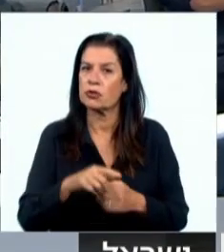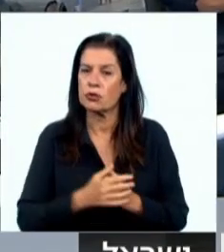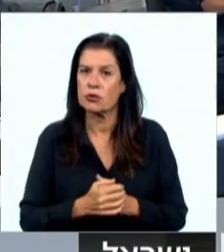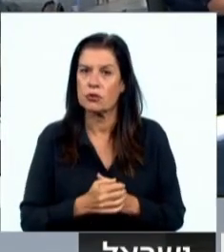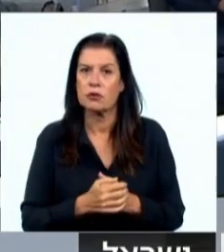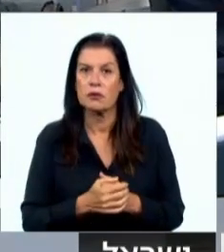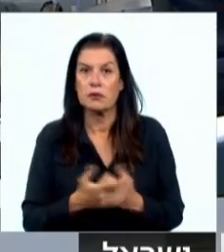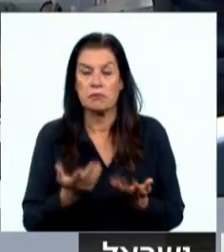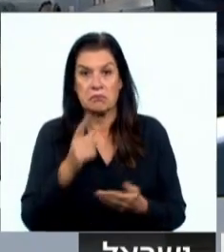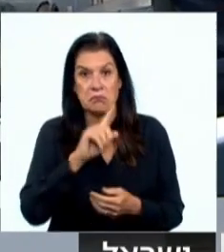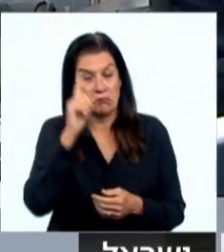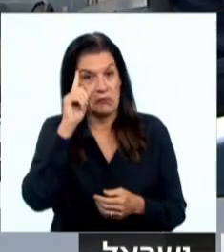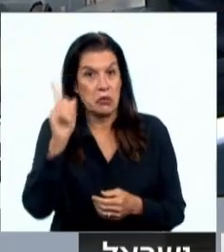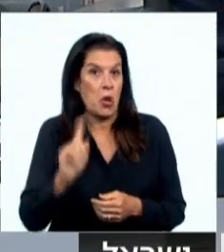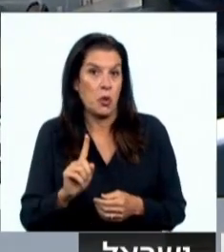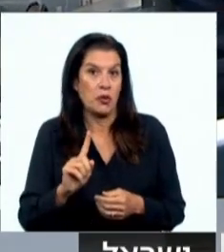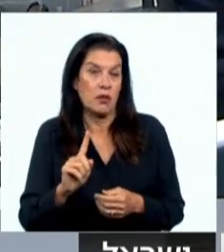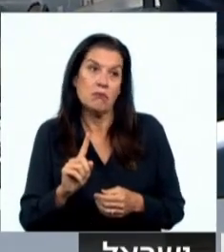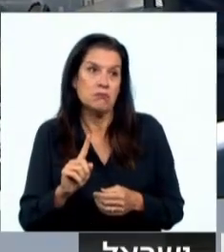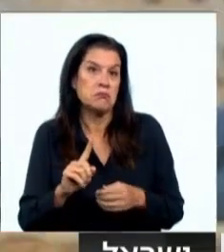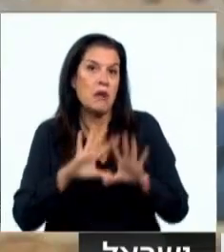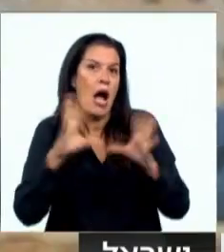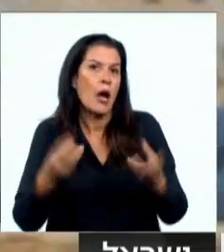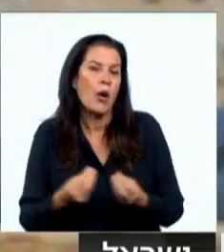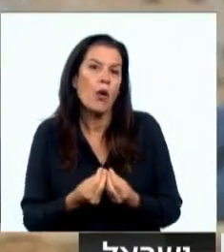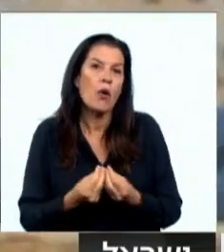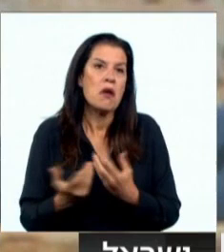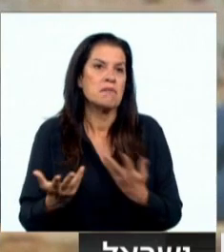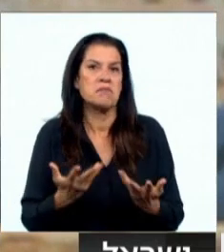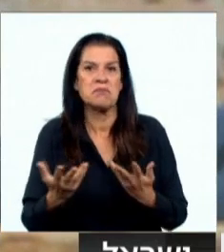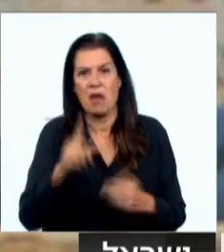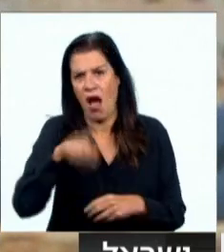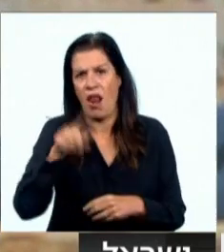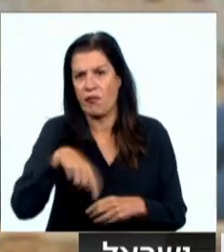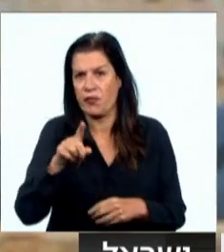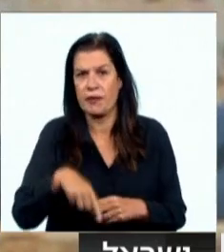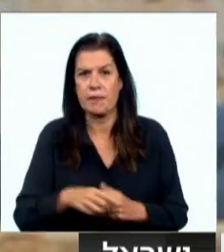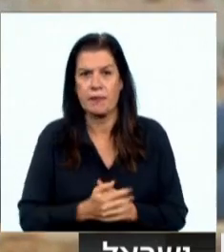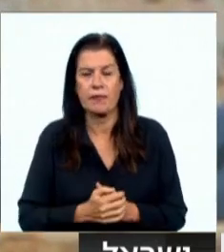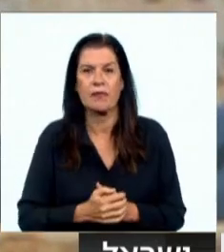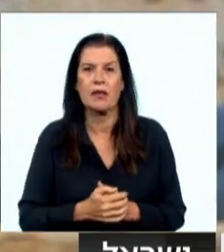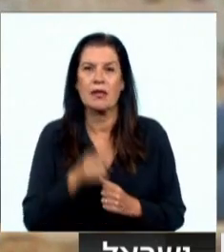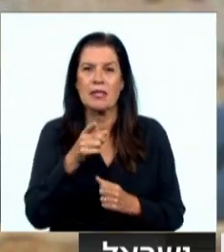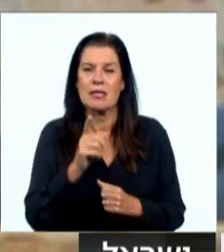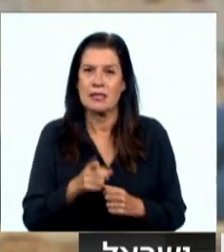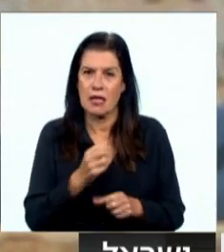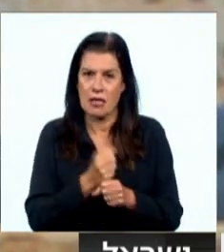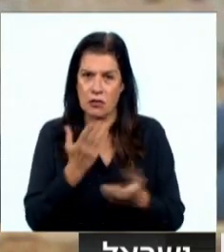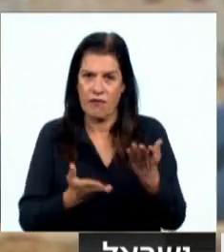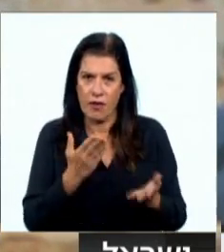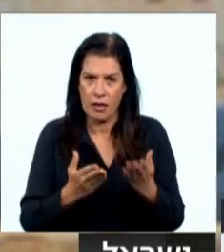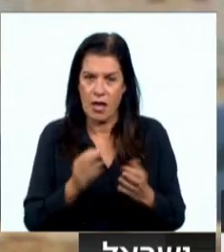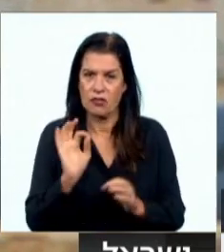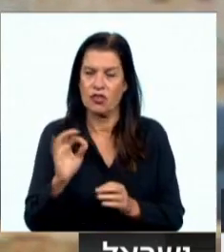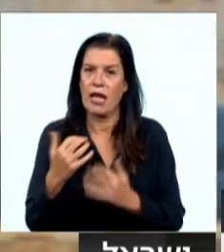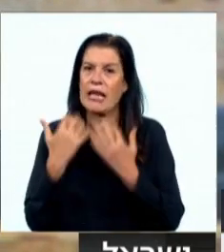הפרויקטים ביחד, זה יש מאוד, זה יגיע לאלפים, כי צריך להבין, להבדיל בין תיעוד בעל פה, כי תיעוד בעל פה זה לשבת